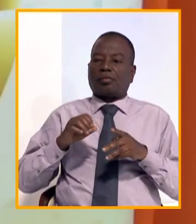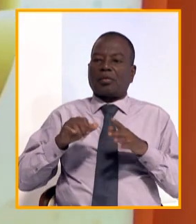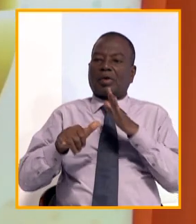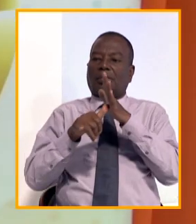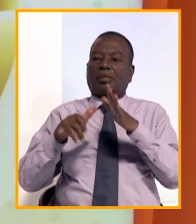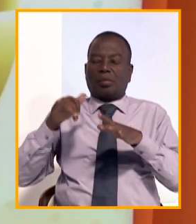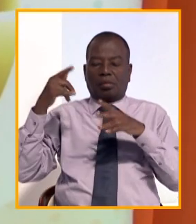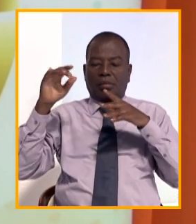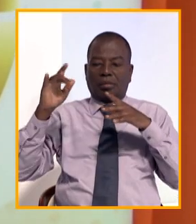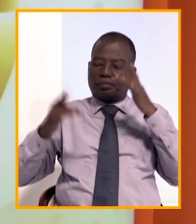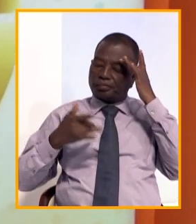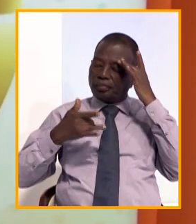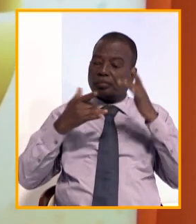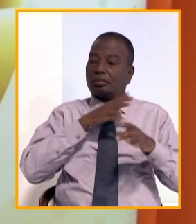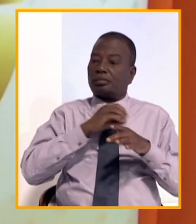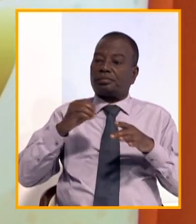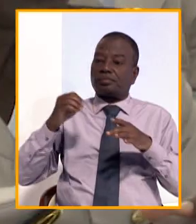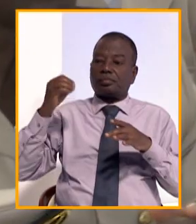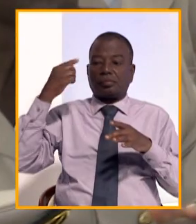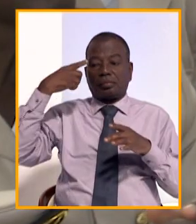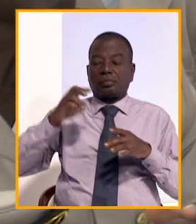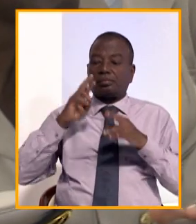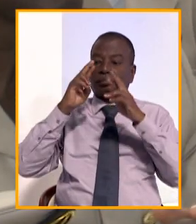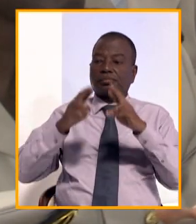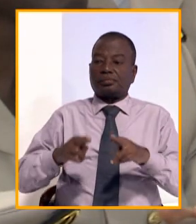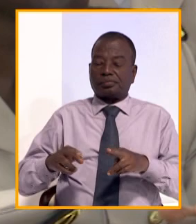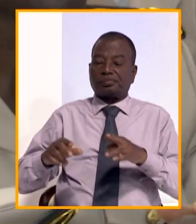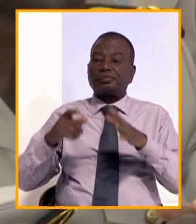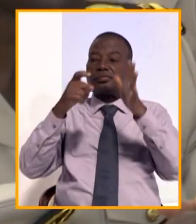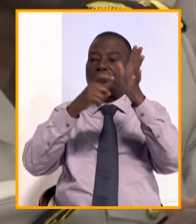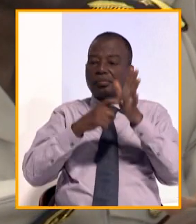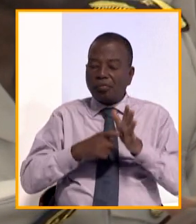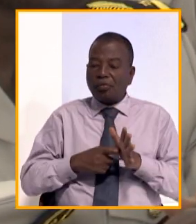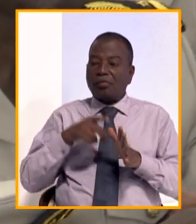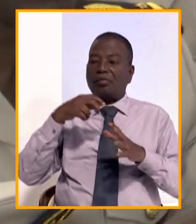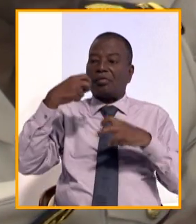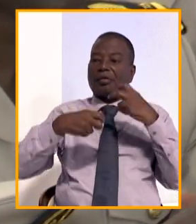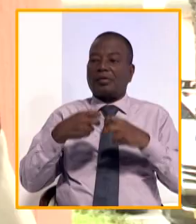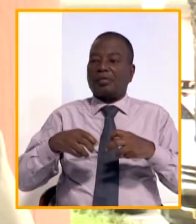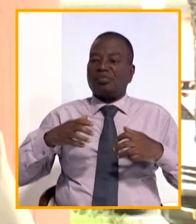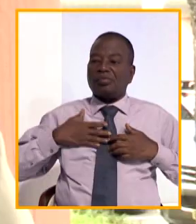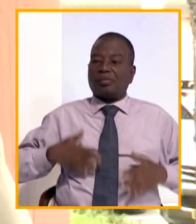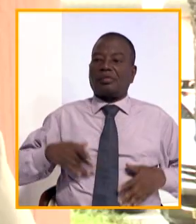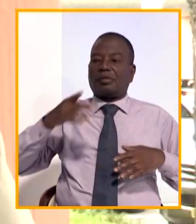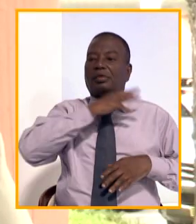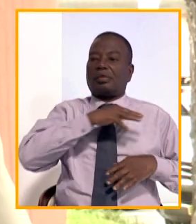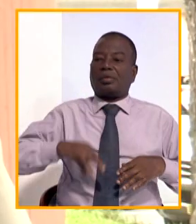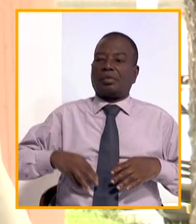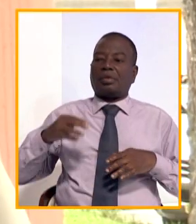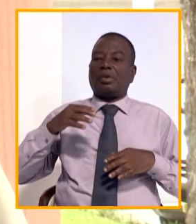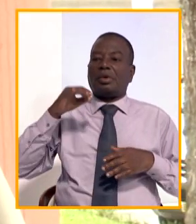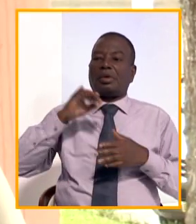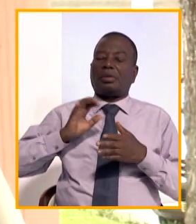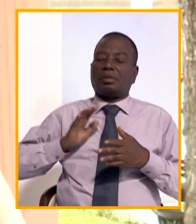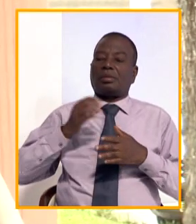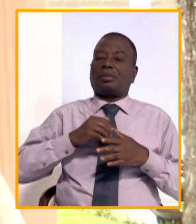digitale appelée Muscopsy Ankara afin de répondre aux exigences et problèmes de santé de ses membres. La vocation principale d'une